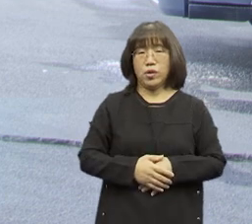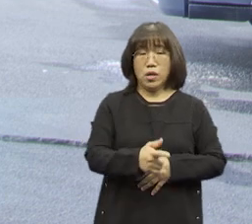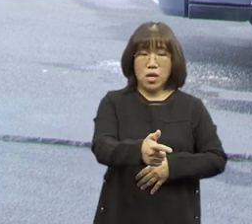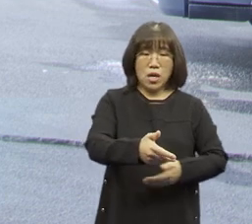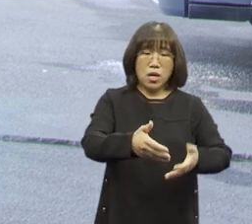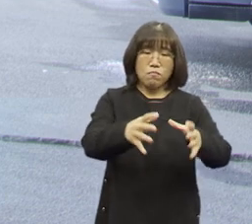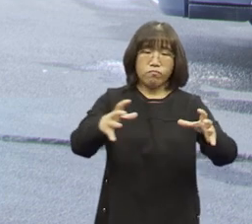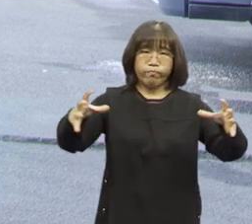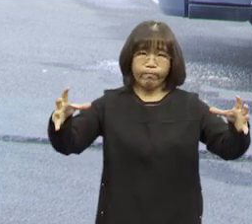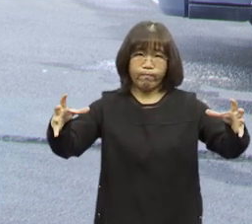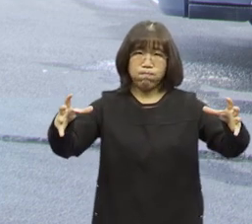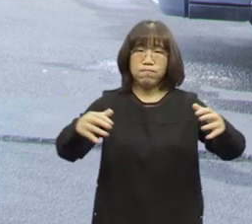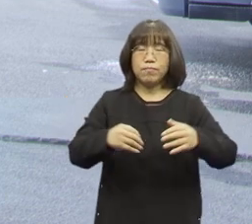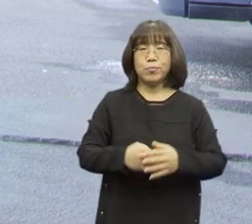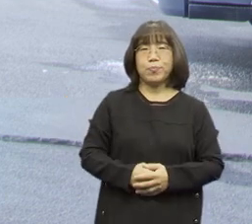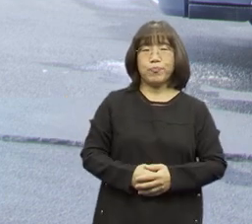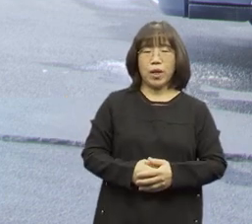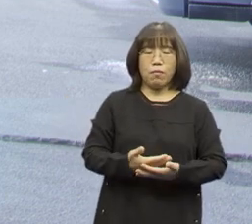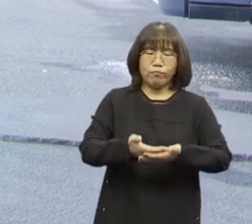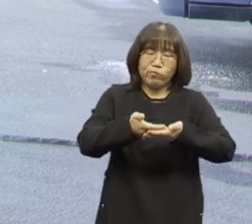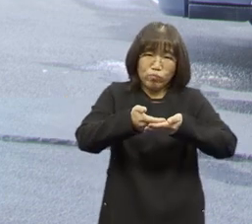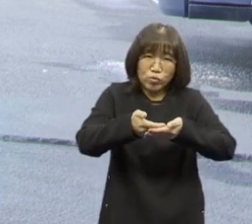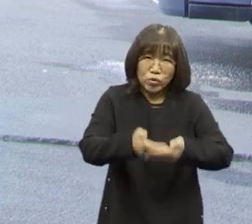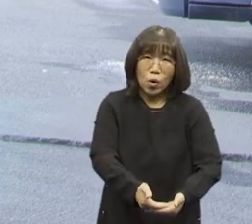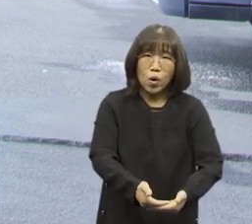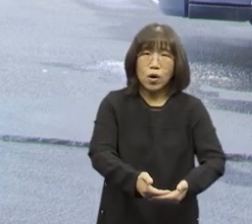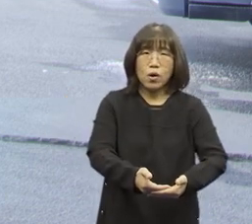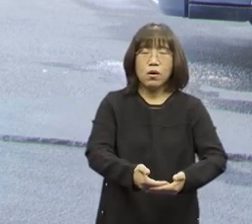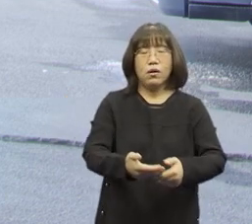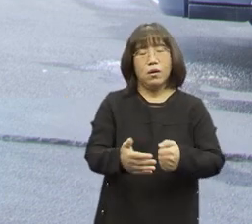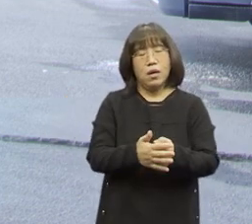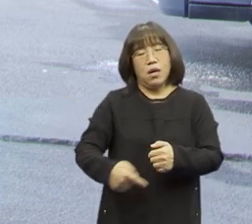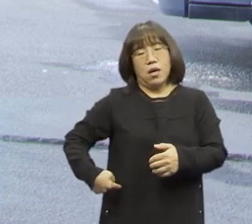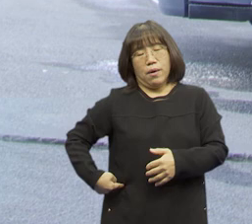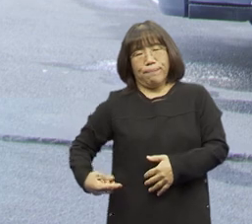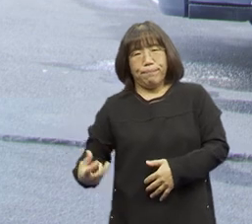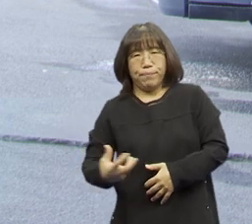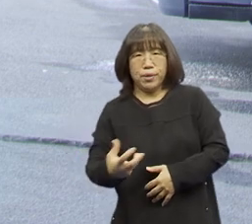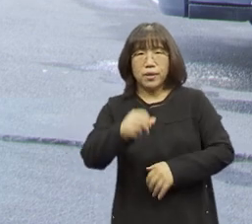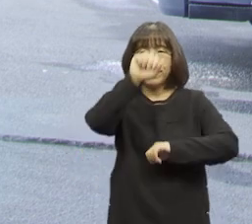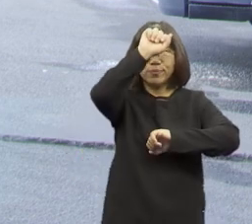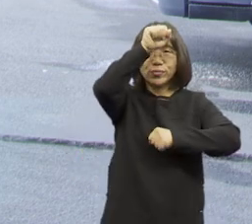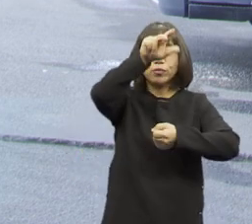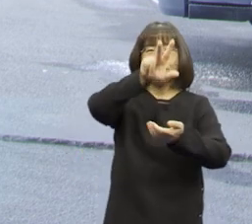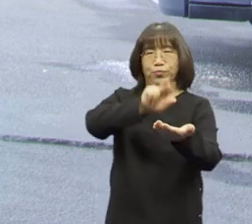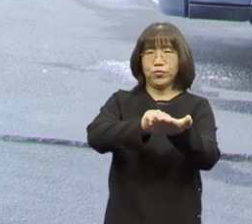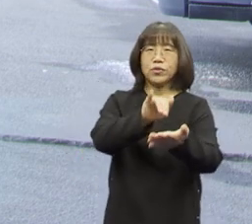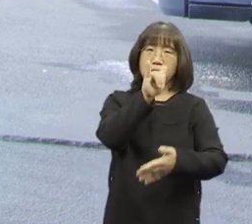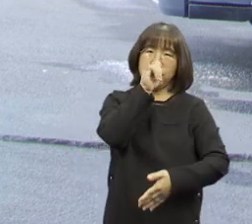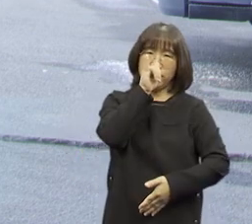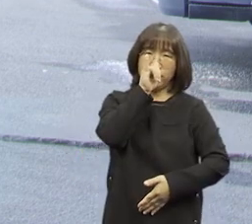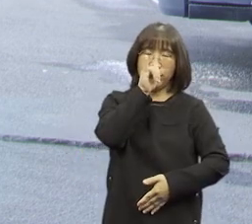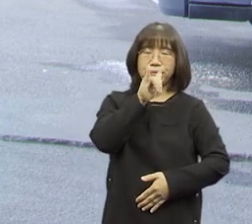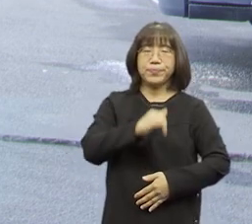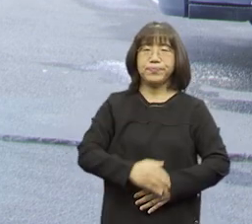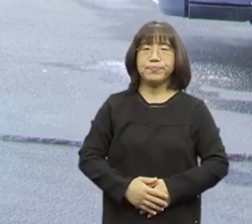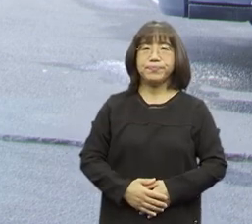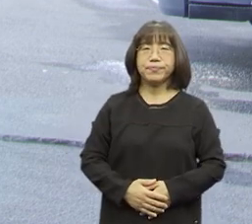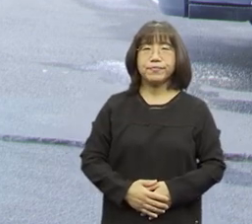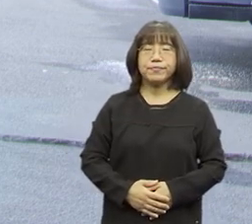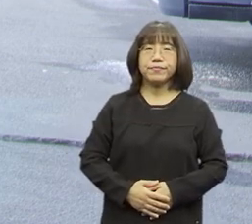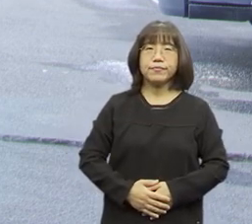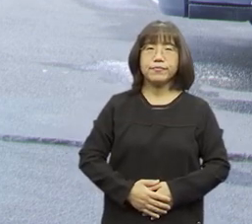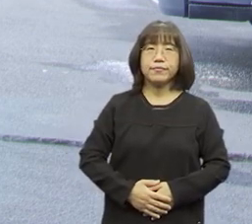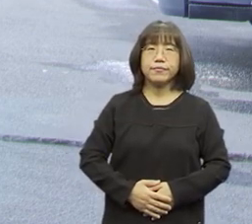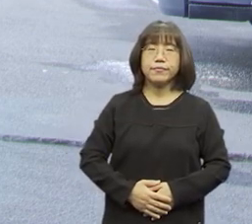부피가 크고 국회도 커지고 무게도 무겁고 무거워 질 거 보니까 허리나 무릎 이런 것은